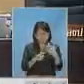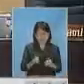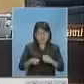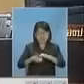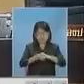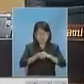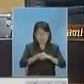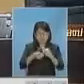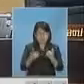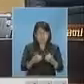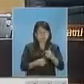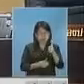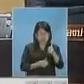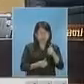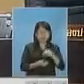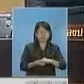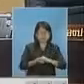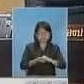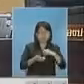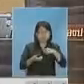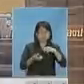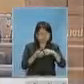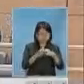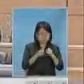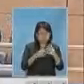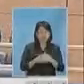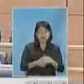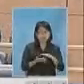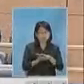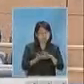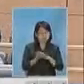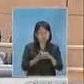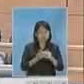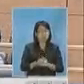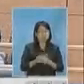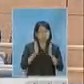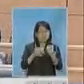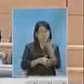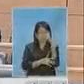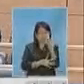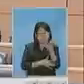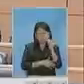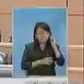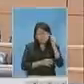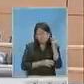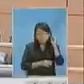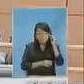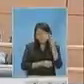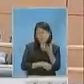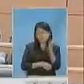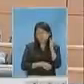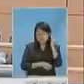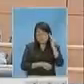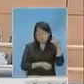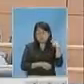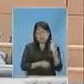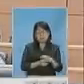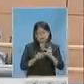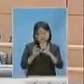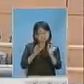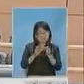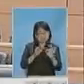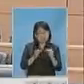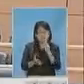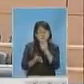บรรยากได้ครับผมไม่มีปัญหาฮะด้วยความเคารพด้วยความยินดีก็ขออภัยท่านผู้ชมที่ติดตามการอภิปรายของผมนะครับเพราะว่าการอภิปรายยาวบางทีก็พัก